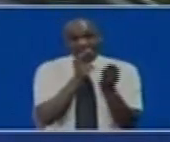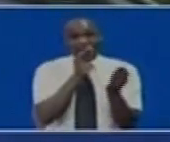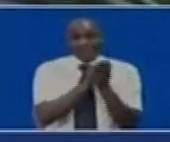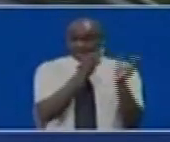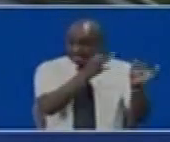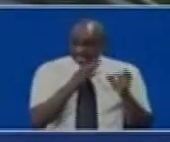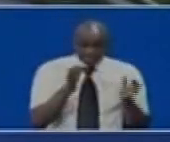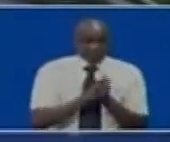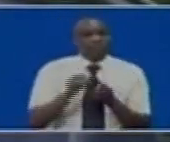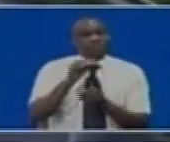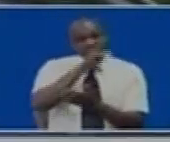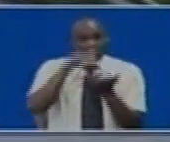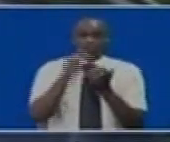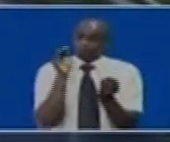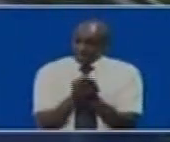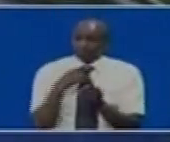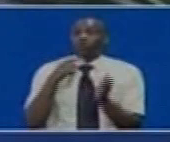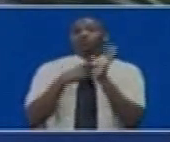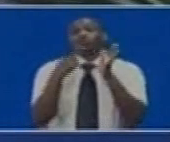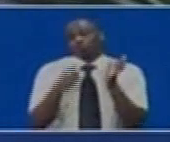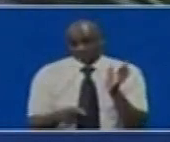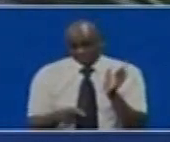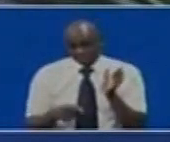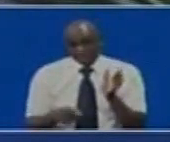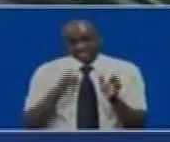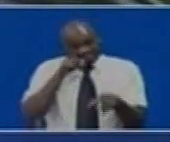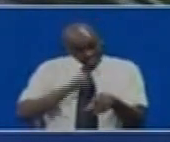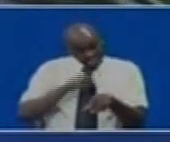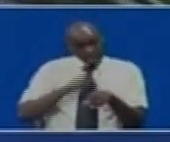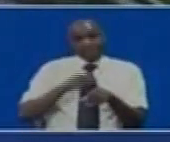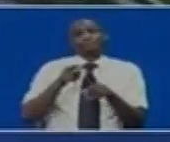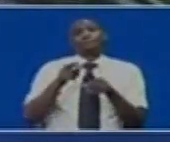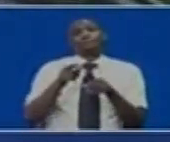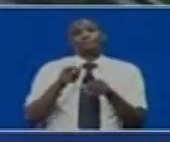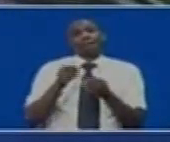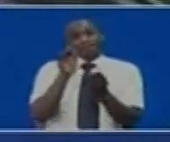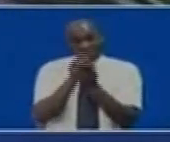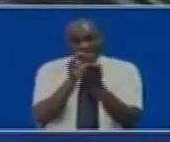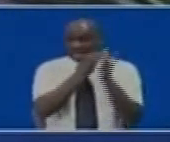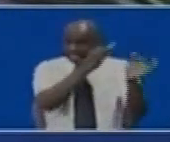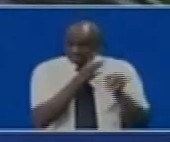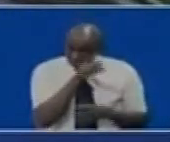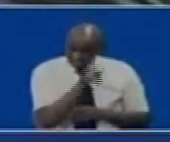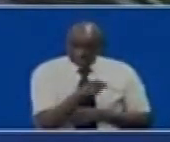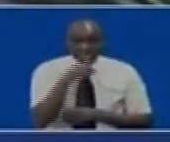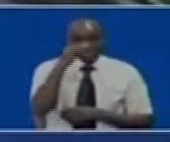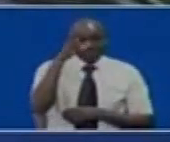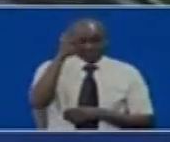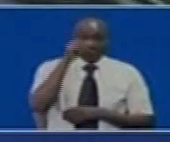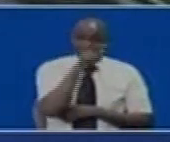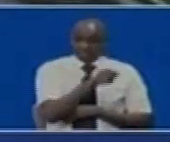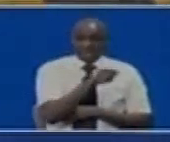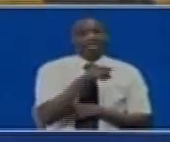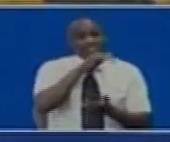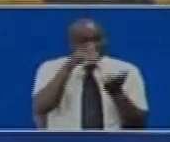by Central Bank. I want to indicate that configuration of bank accounts on IFMIS is done by